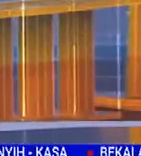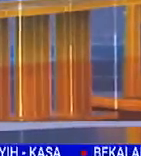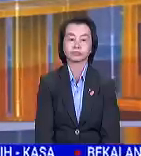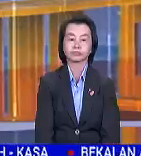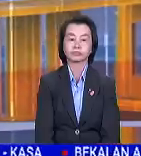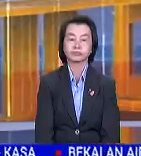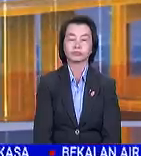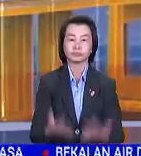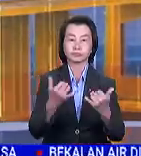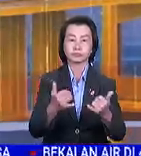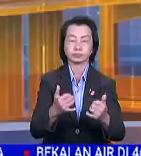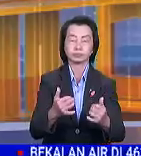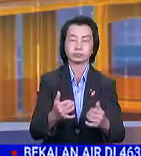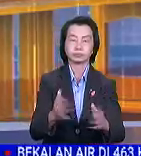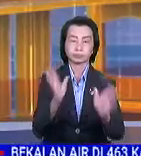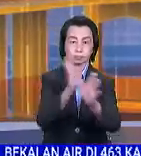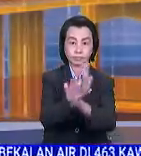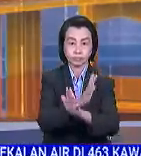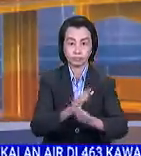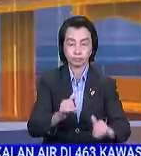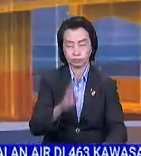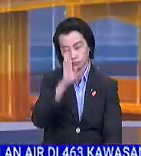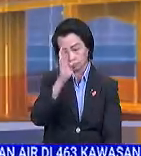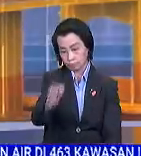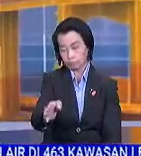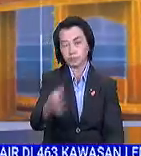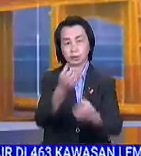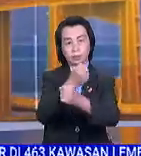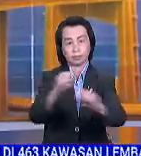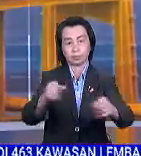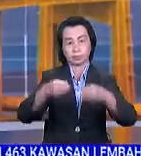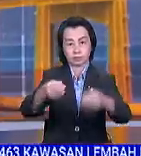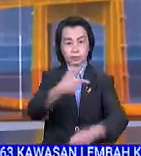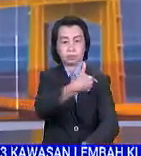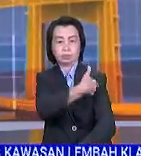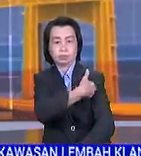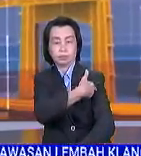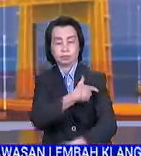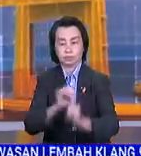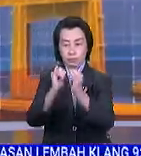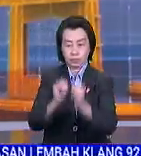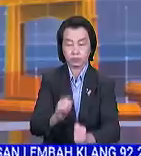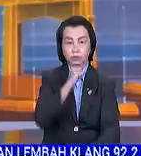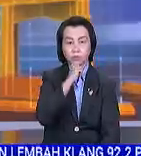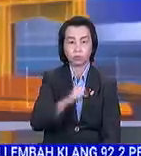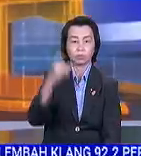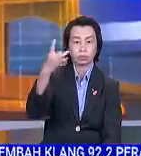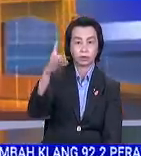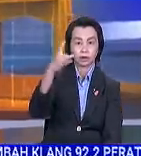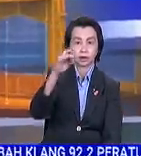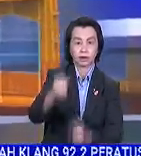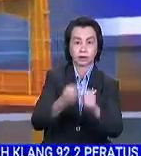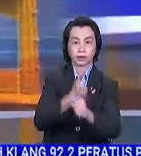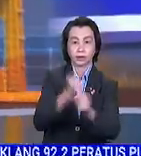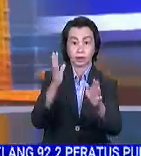seterusnya kita ke bumi kenyalang dan antara fokus hari ini persiapan akhir pemberian vaksin kepada individu berumur 18 tahun